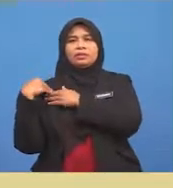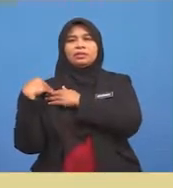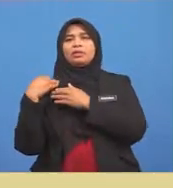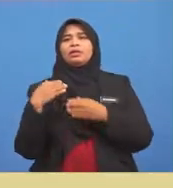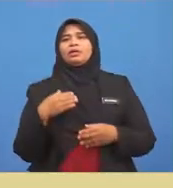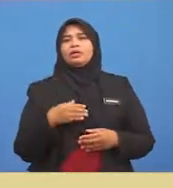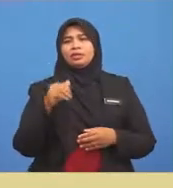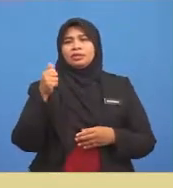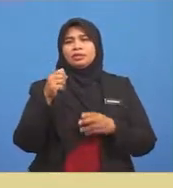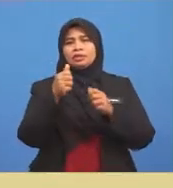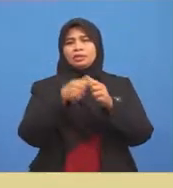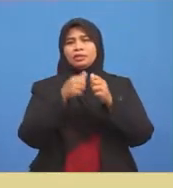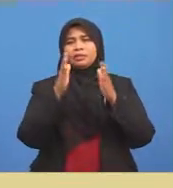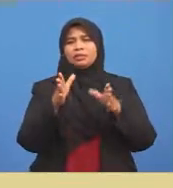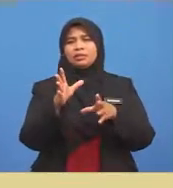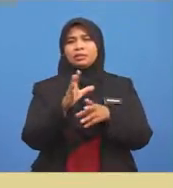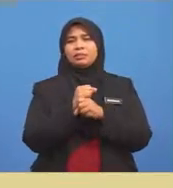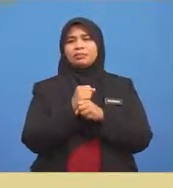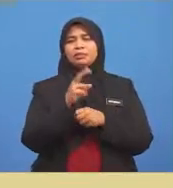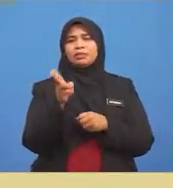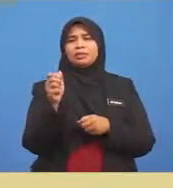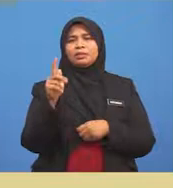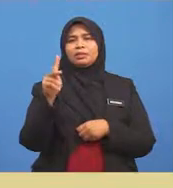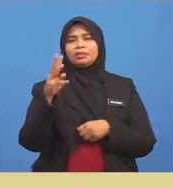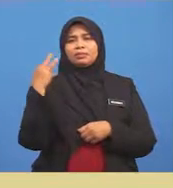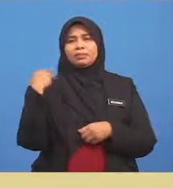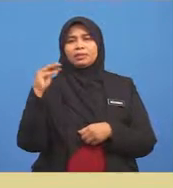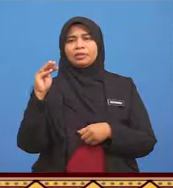agar setiap orang mendapat hak mereka.